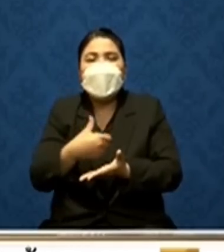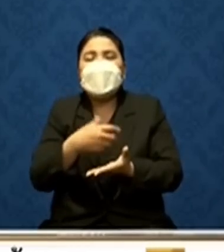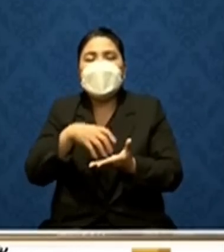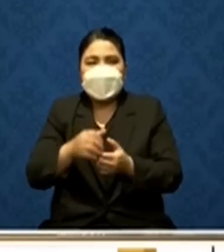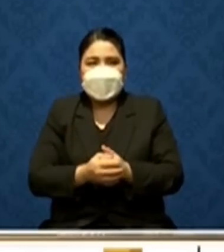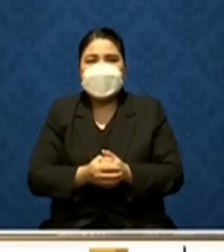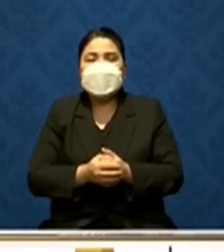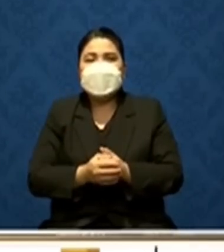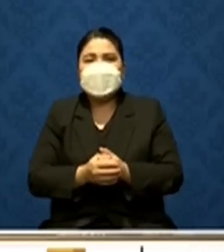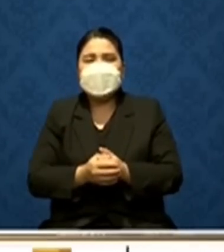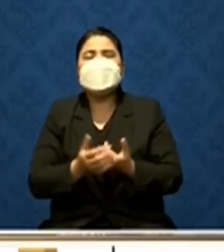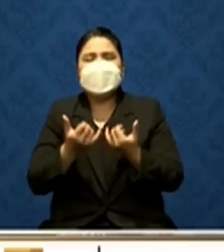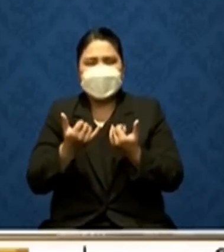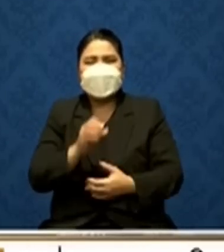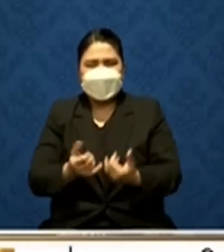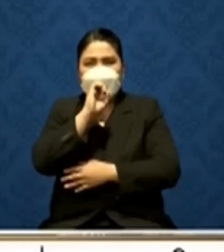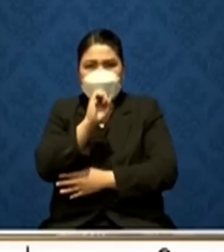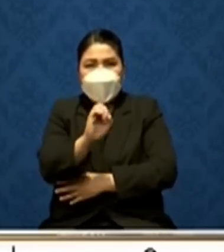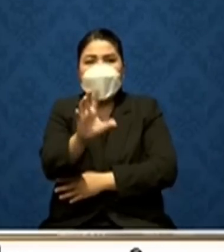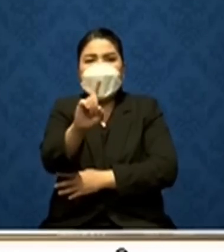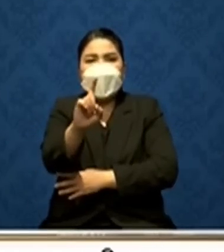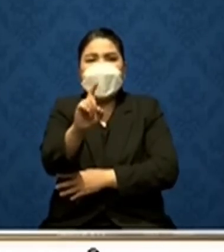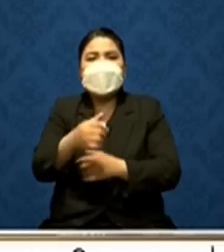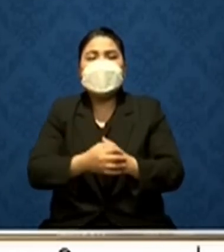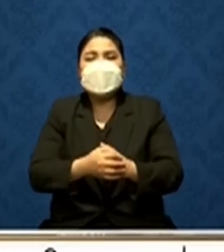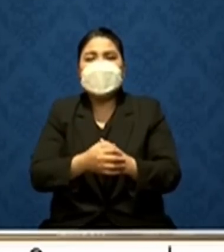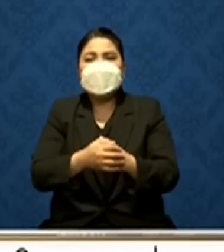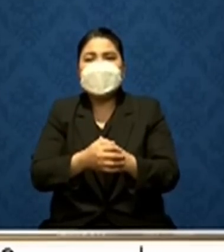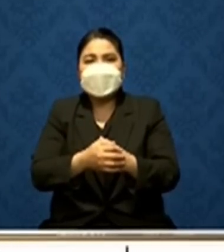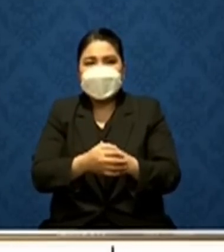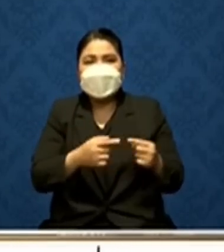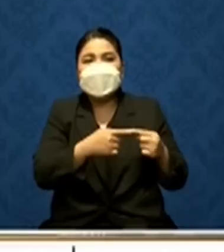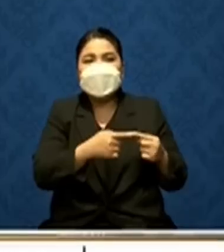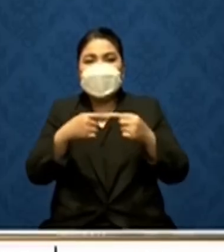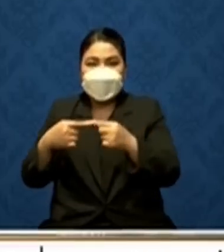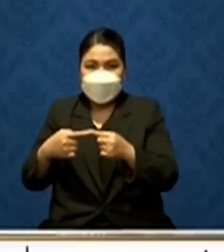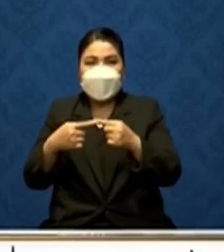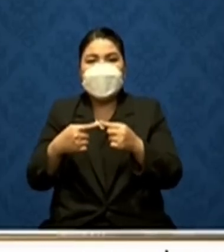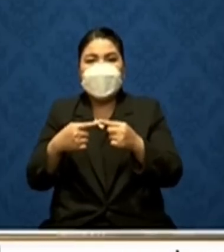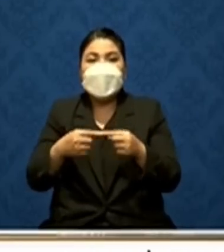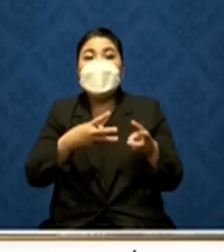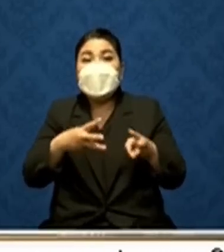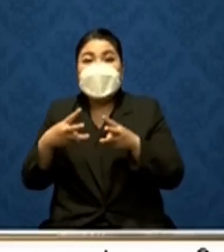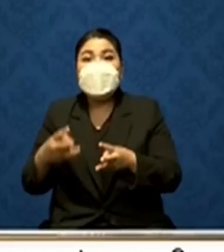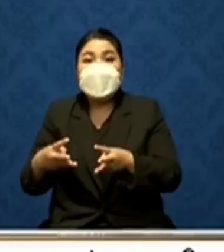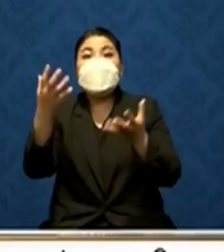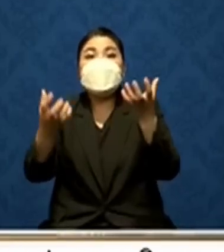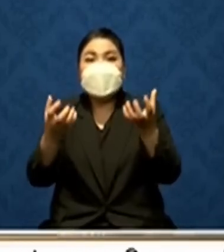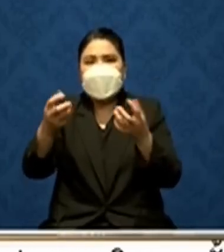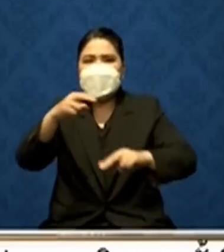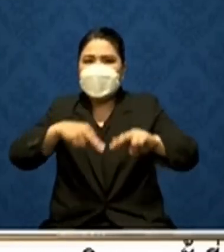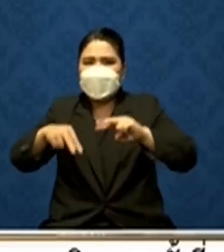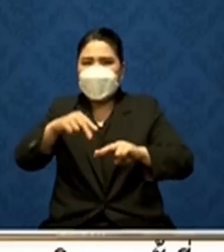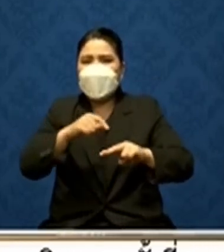ทานด้วยความเคารพครับว่าจะต้องถูกนำไปสู่กระบวนการยุติธรรมดีขึ้นทำเอาคนที่